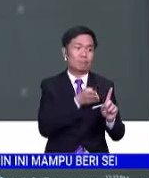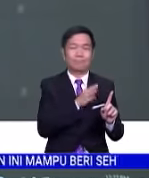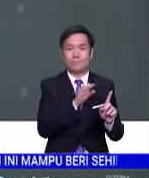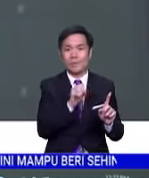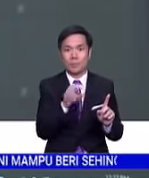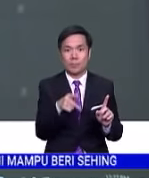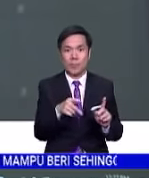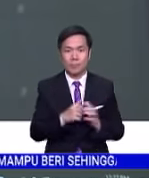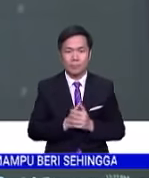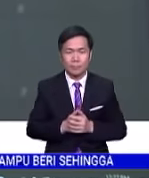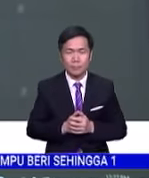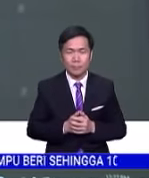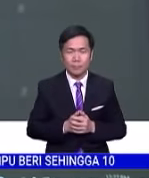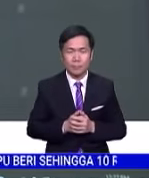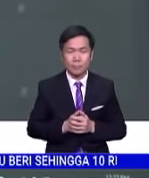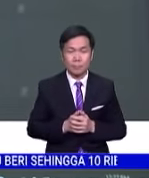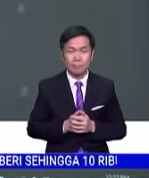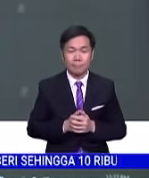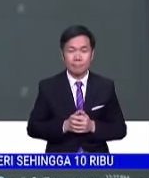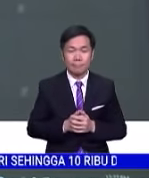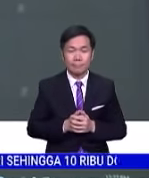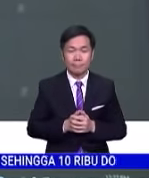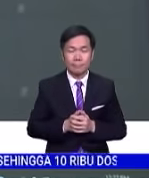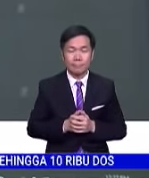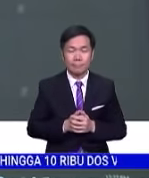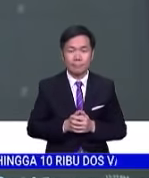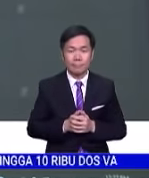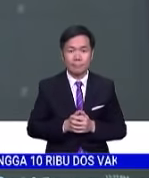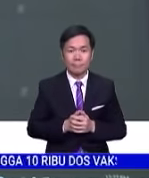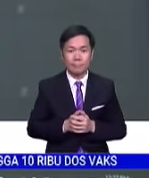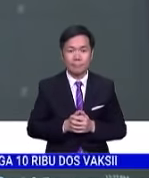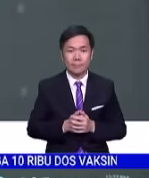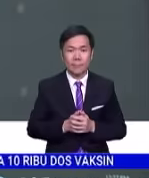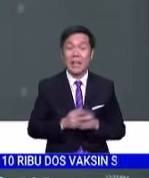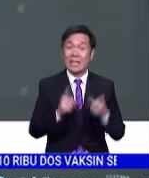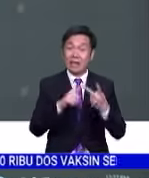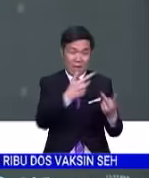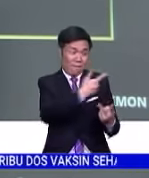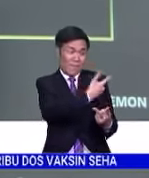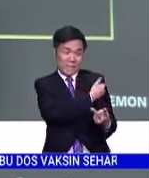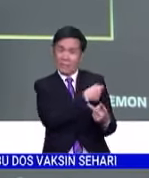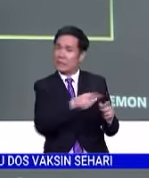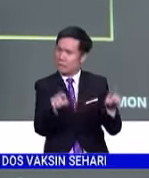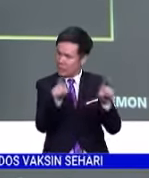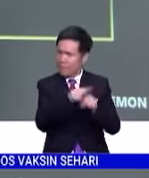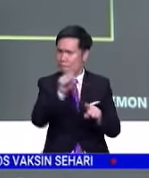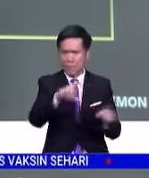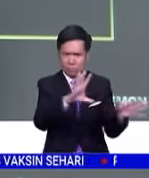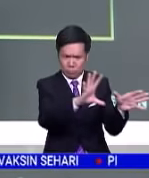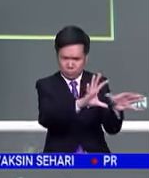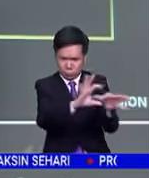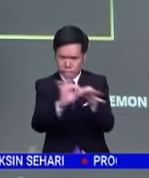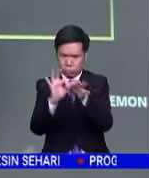Ya. Begitu juga dengan kadar vaksinasi.